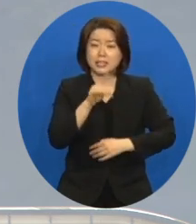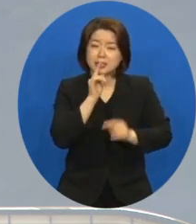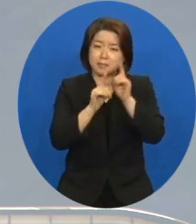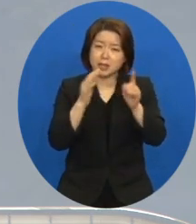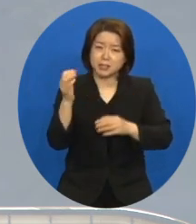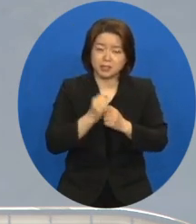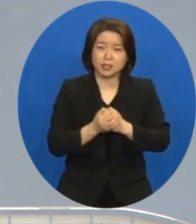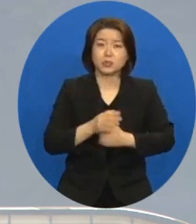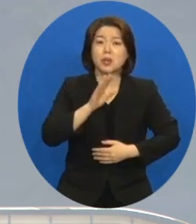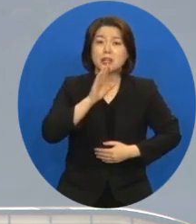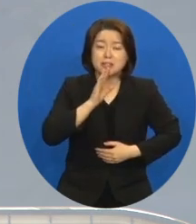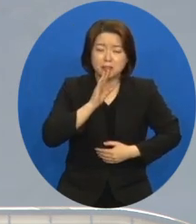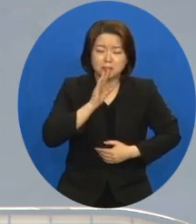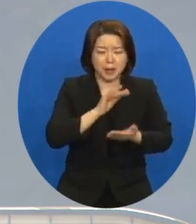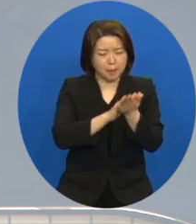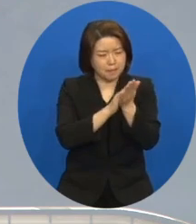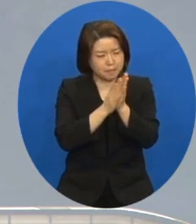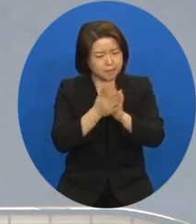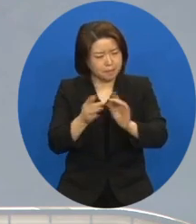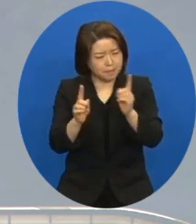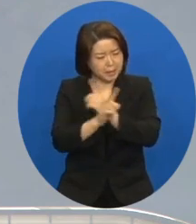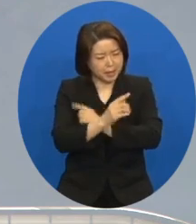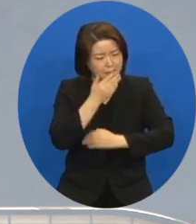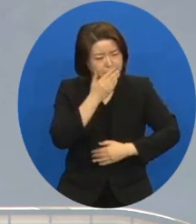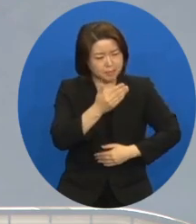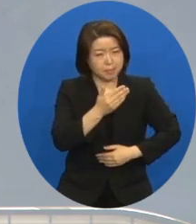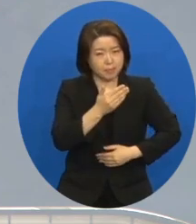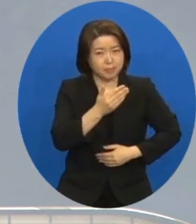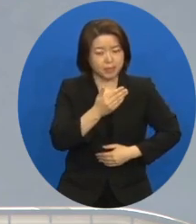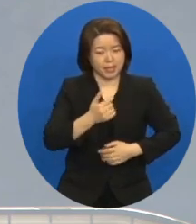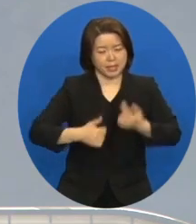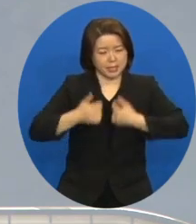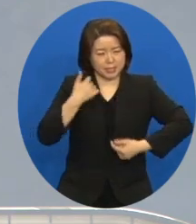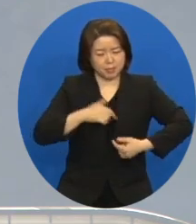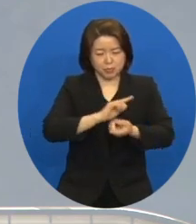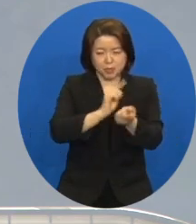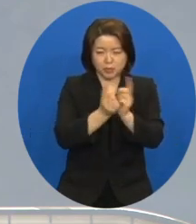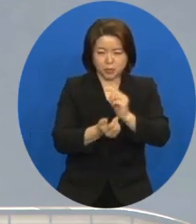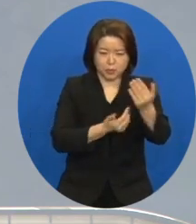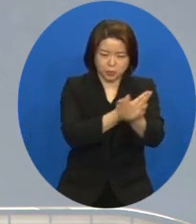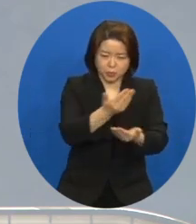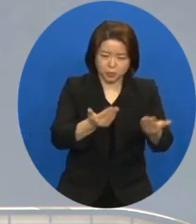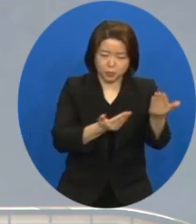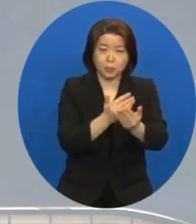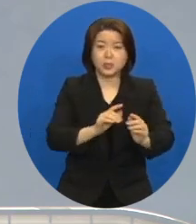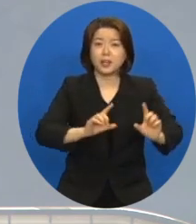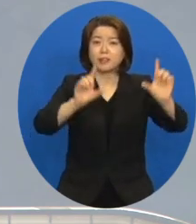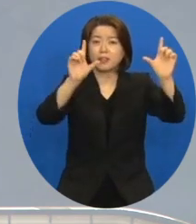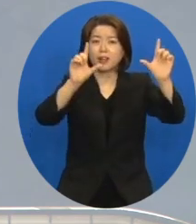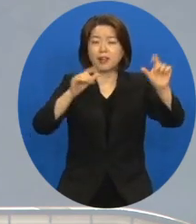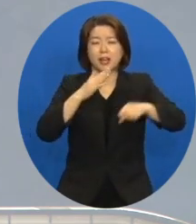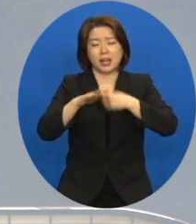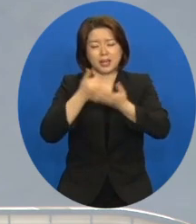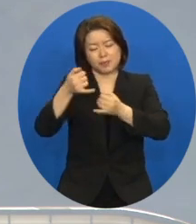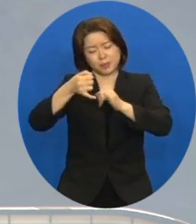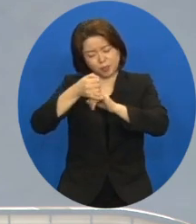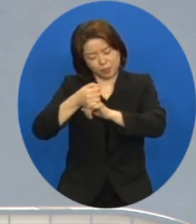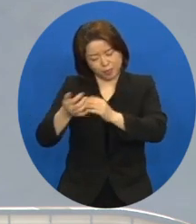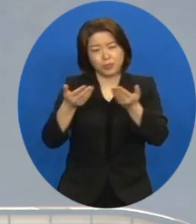말씀으로 정말 변화되어져서 기쁨으로 서로 교제하는 날을 하나님이 꼭